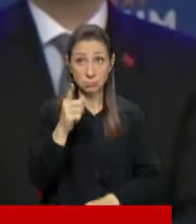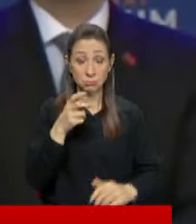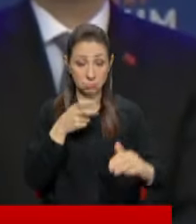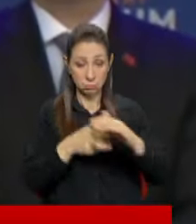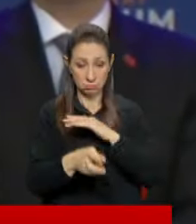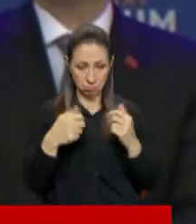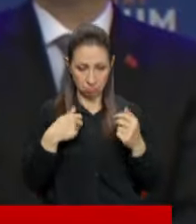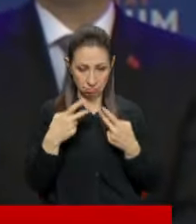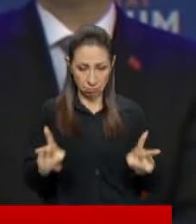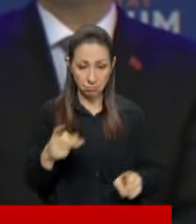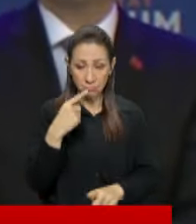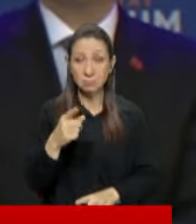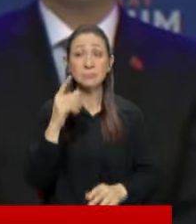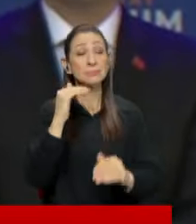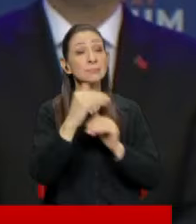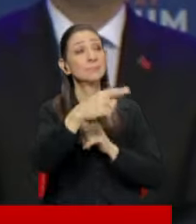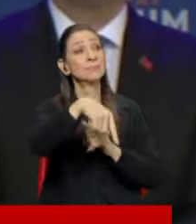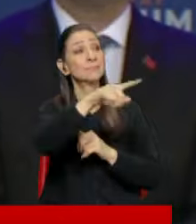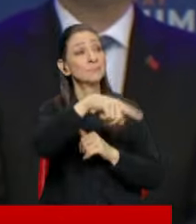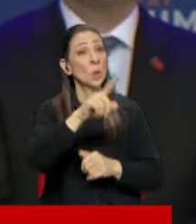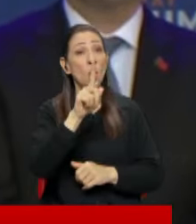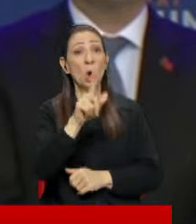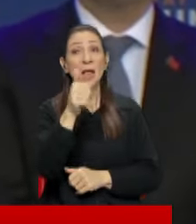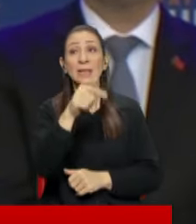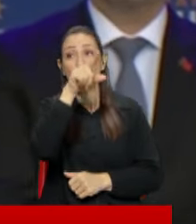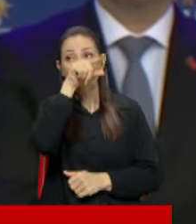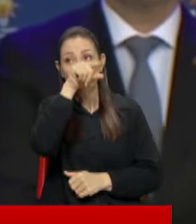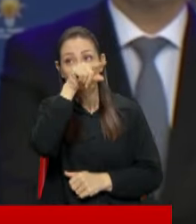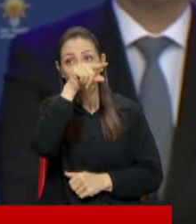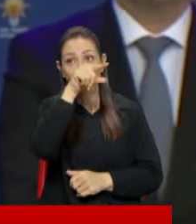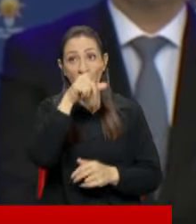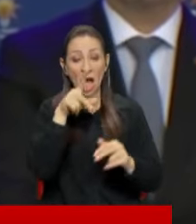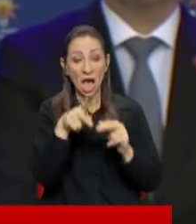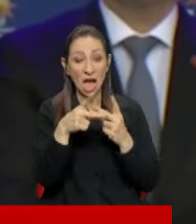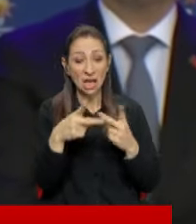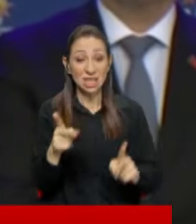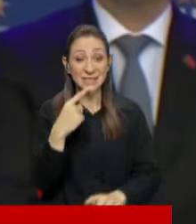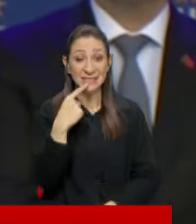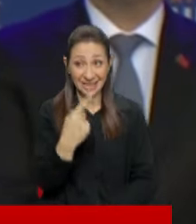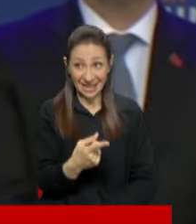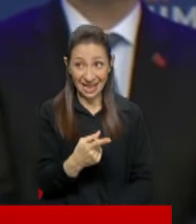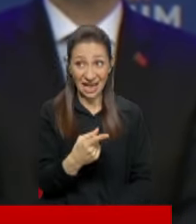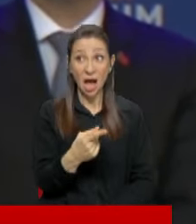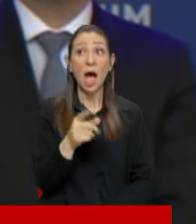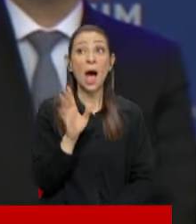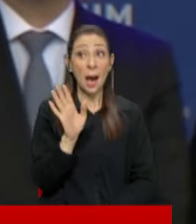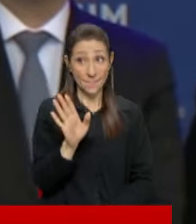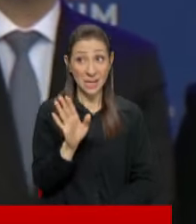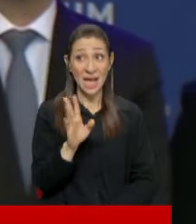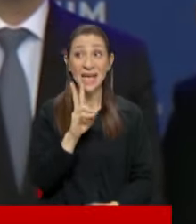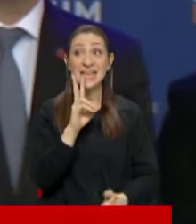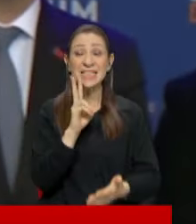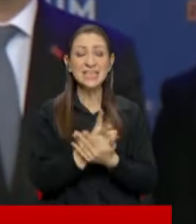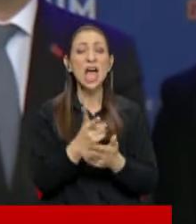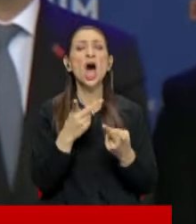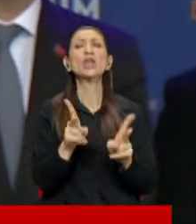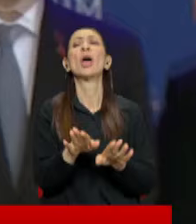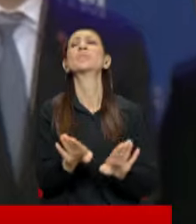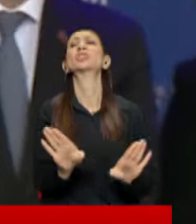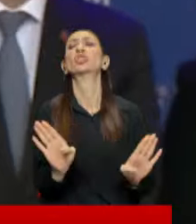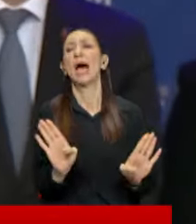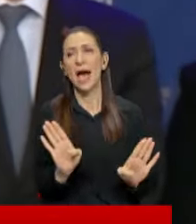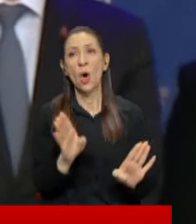biz açacağız diyorlar. Vatandaşlarımız 16 Mart'ta açacağız dedikleri ama kesinlikle